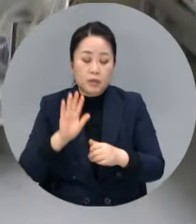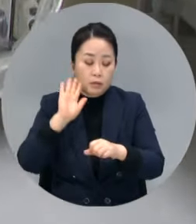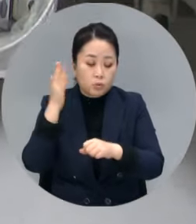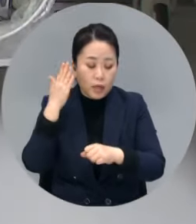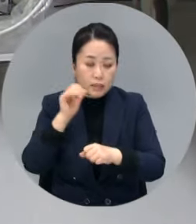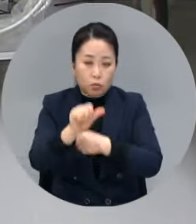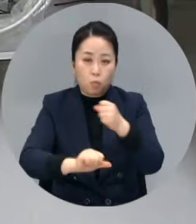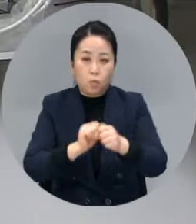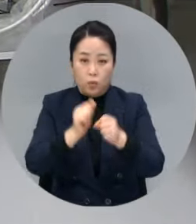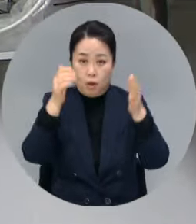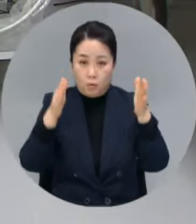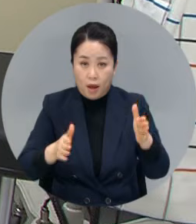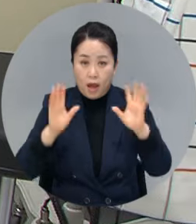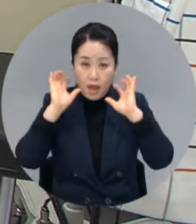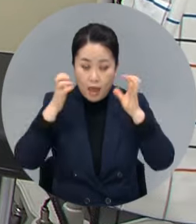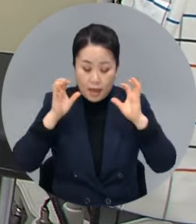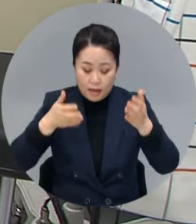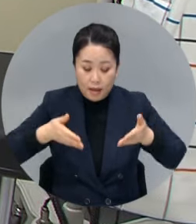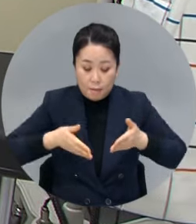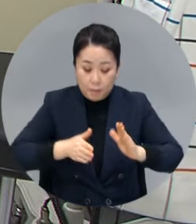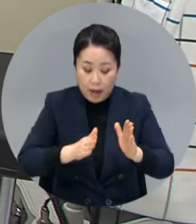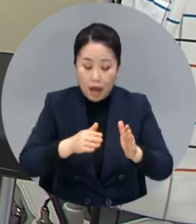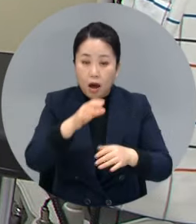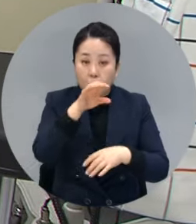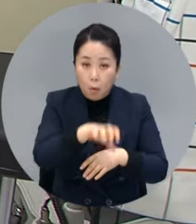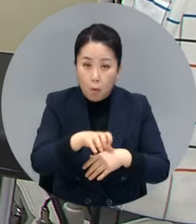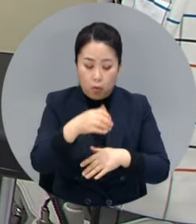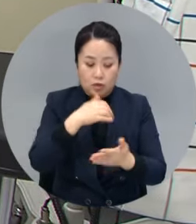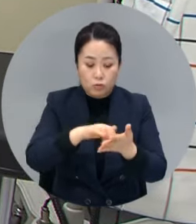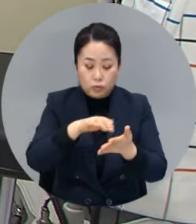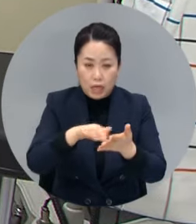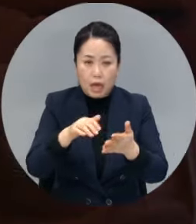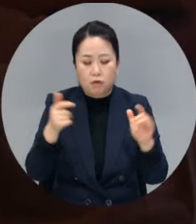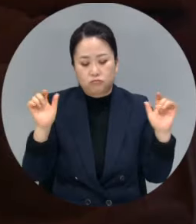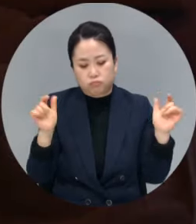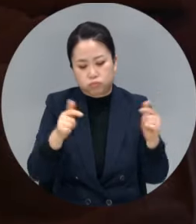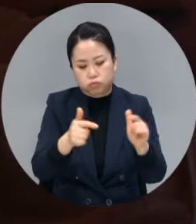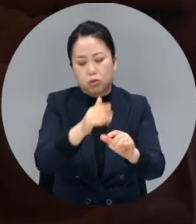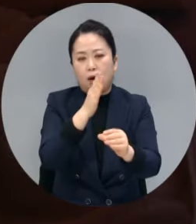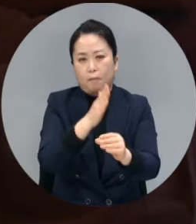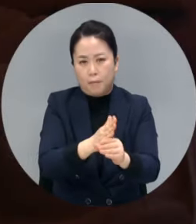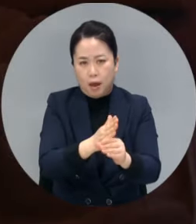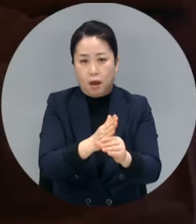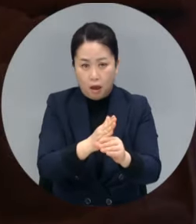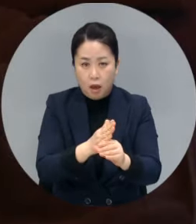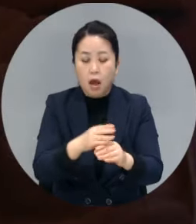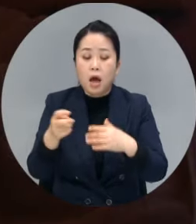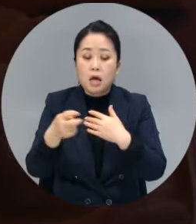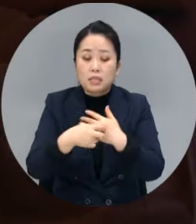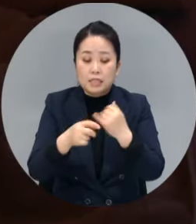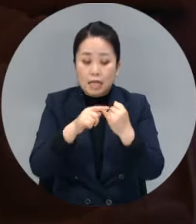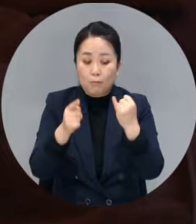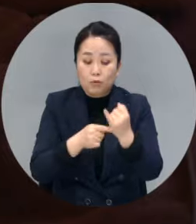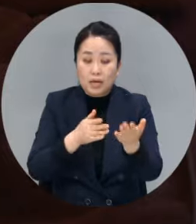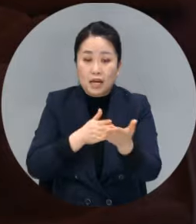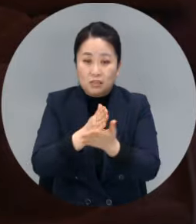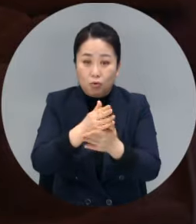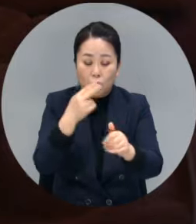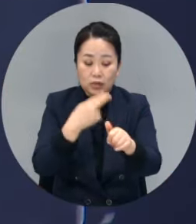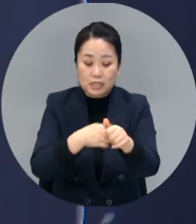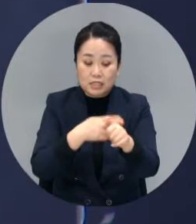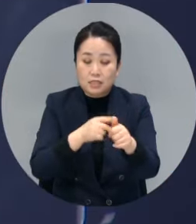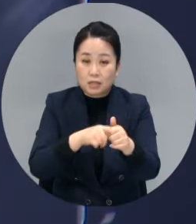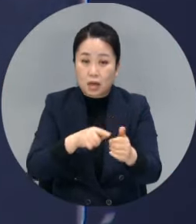5년간 부산의 분만 병상 수는 점차 줄어들고 있습니다. 지난해 산부인과 전공의 지원자 수도 부산 지역